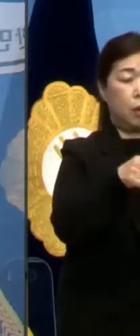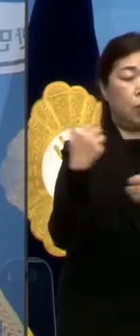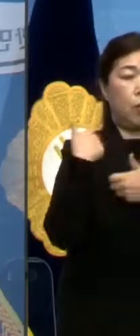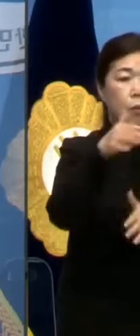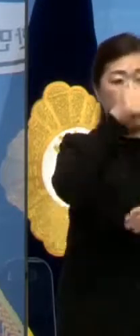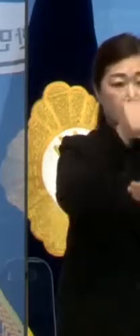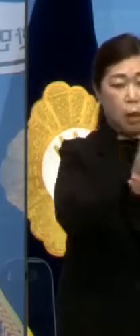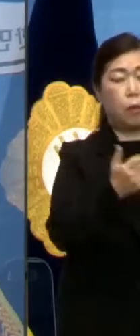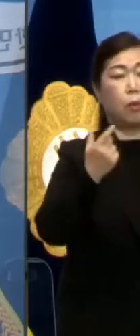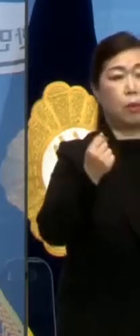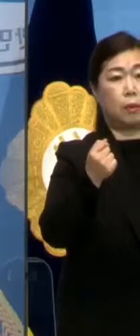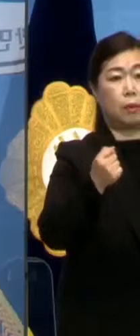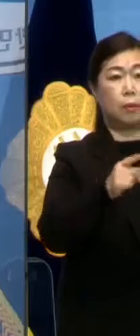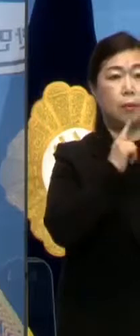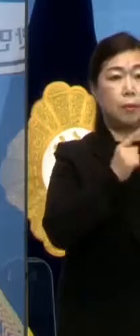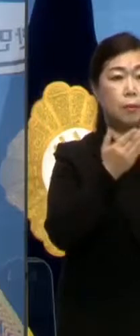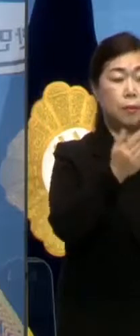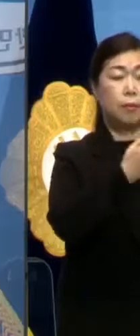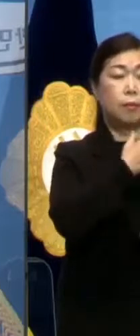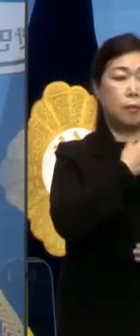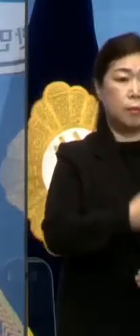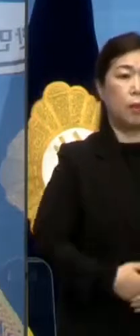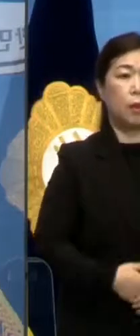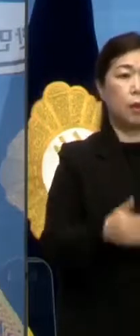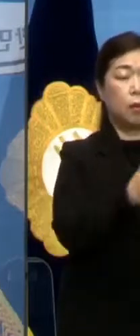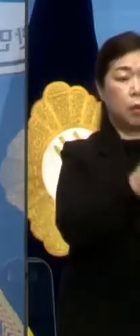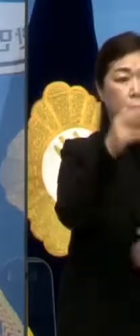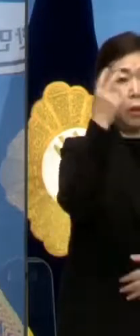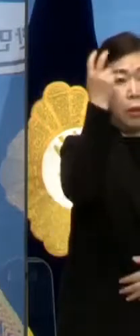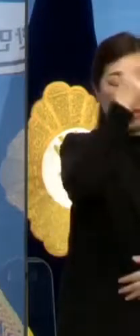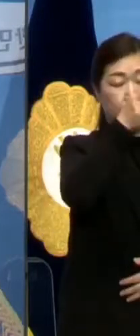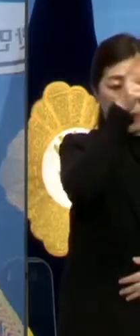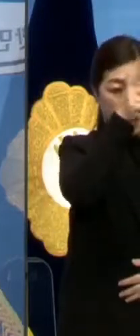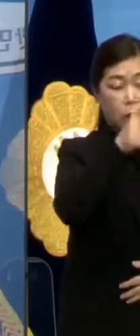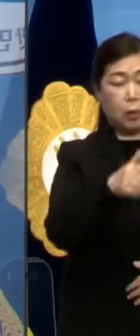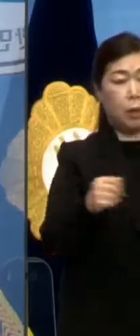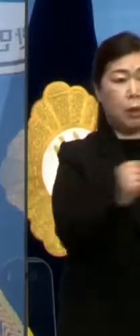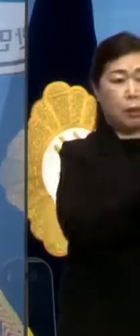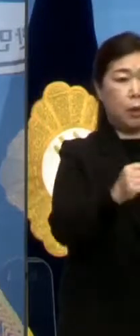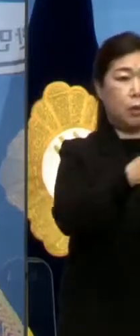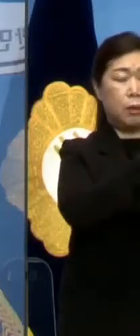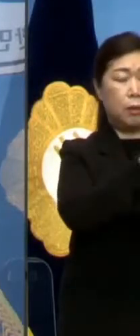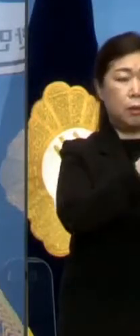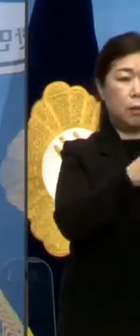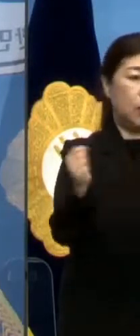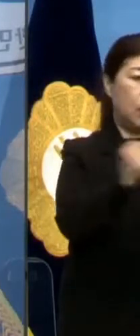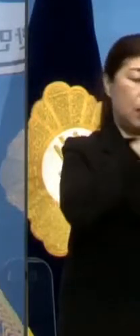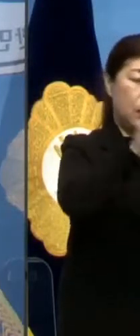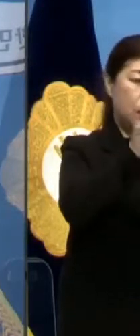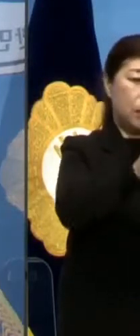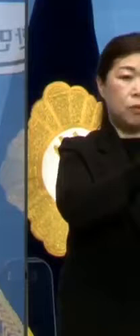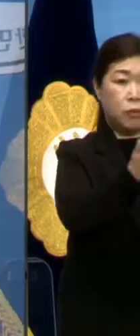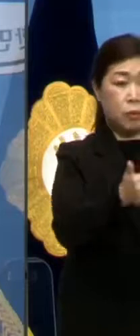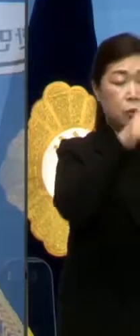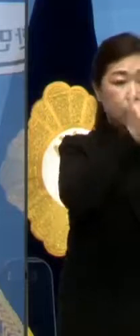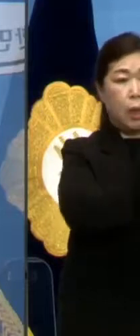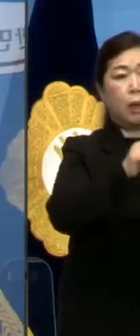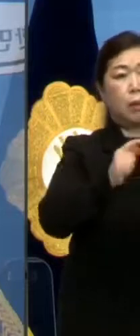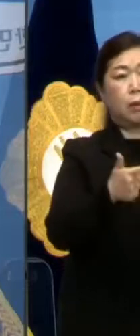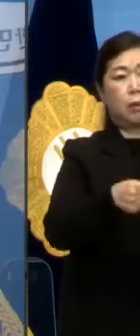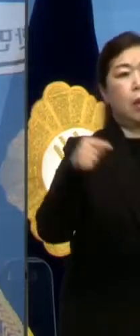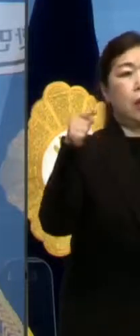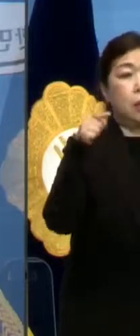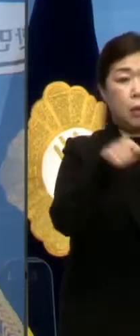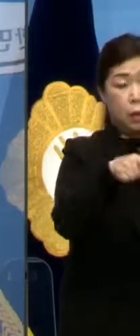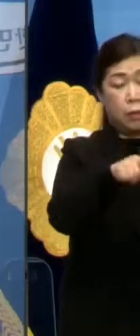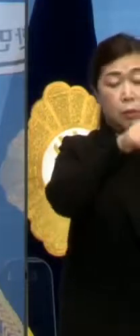살인방조죄임을 다시 한번 강조합니다. 따라서 검찰은 학대치사죄가 아닌 살인죄로 공소장 변경을 통해